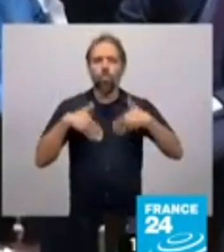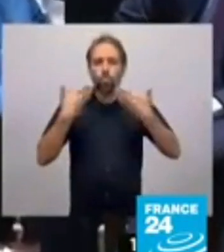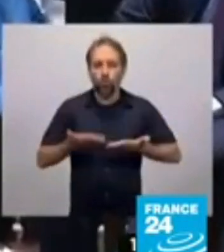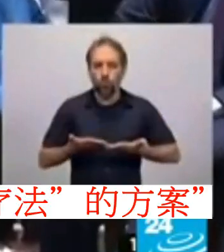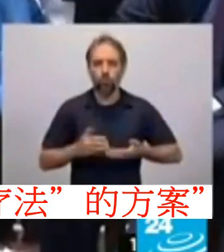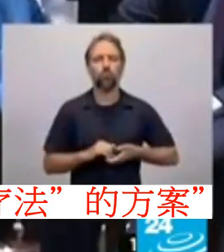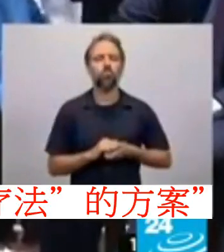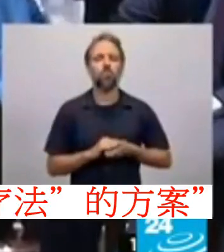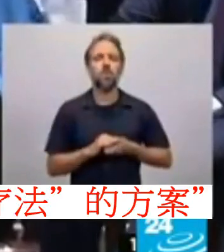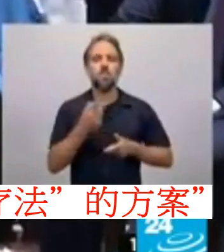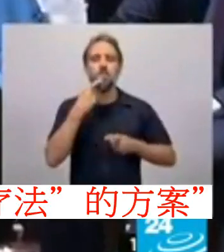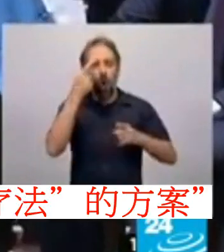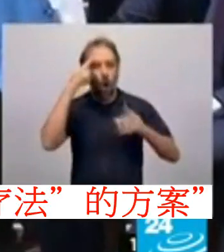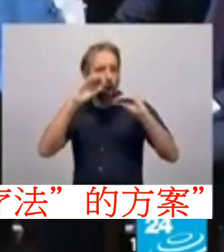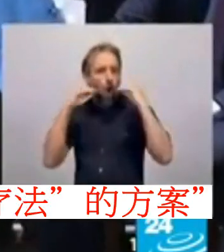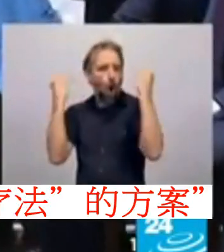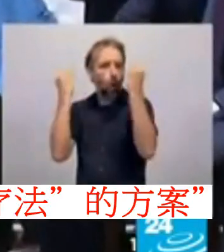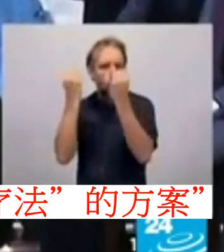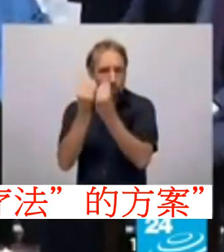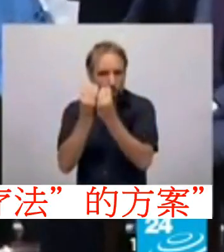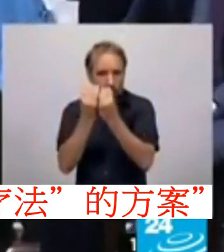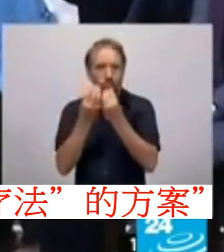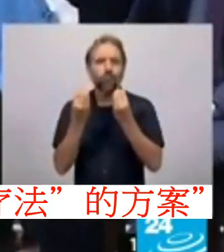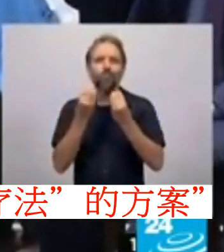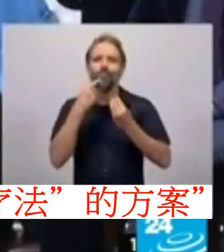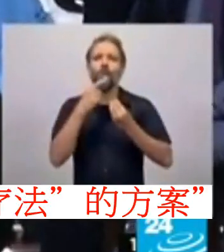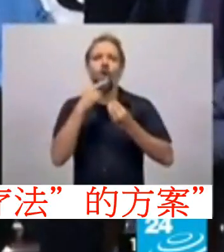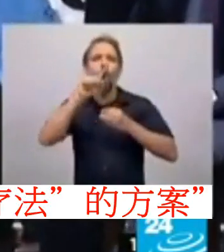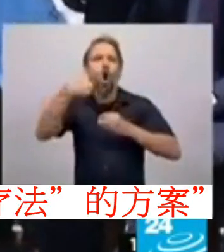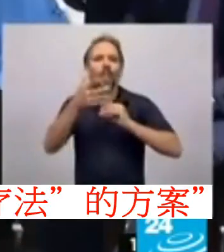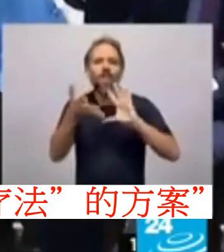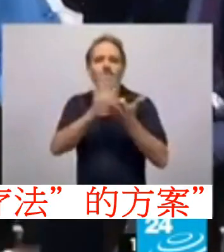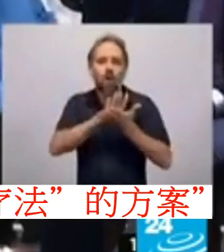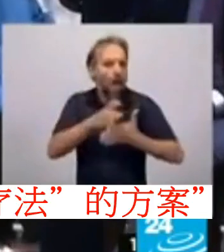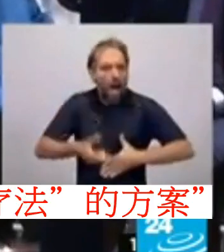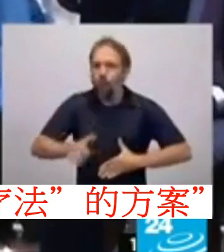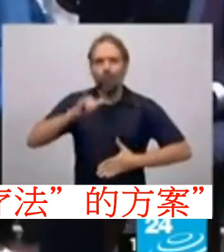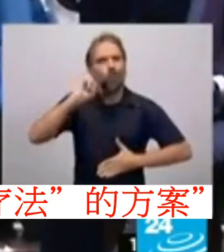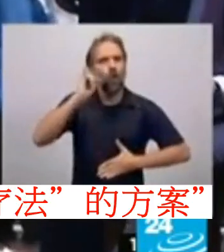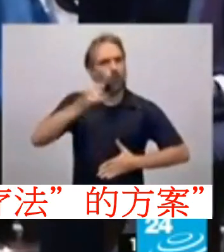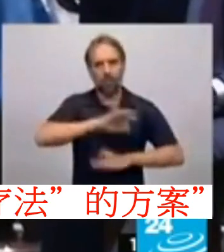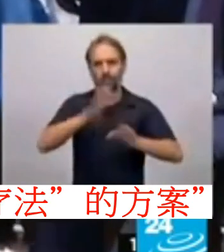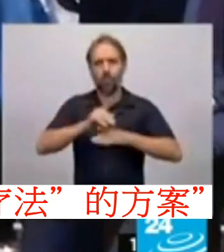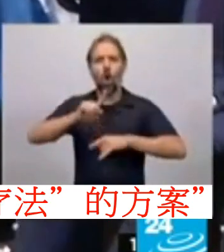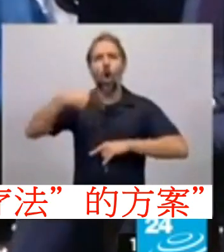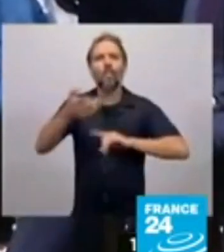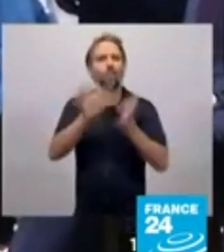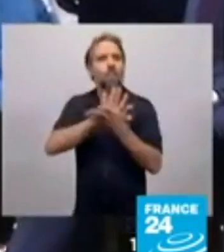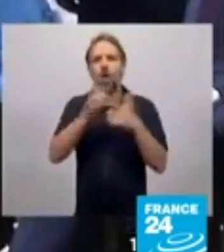C'est pourquoi il n'y a pas d'alternative à l'ajustement, pas d'alternative au choc.